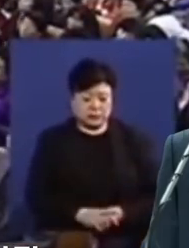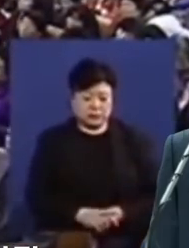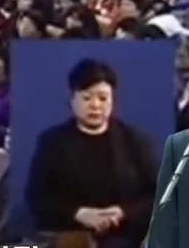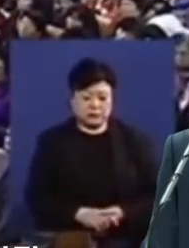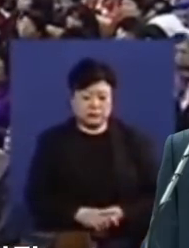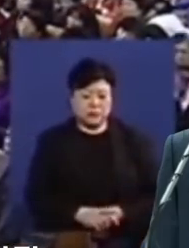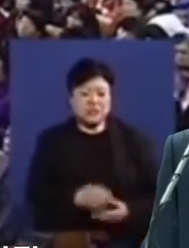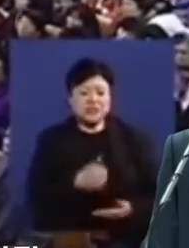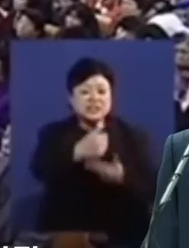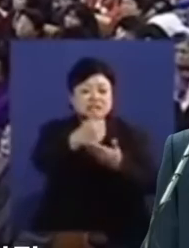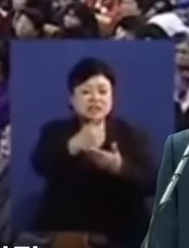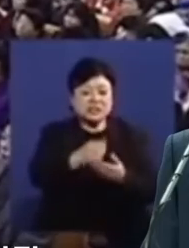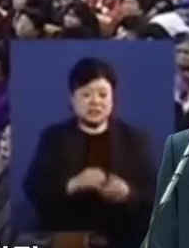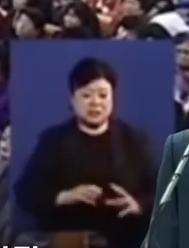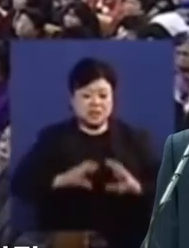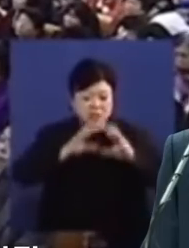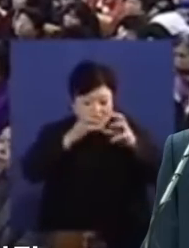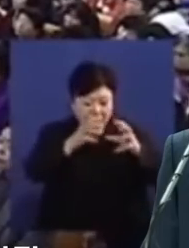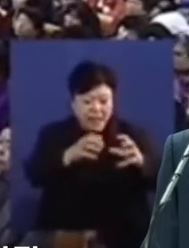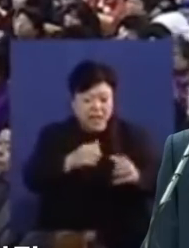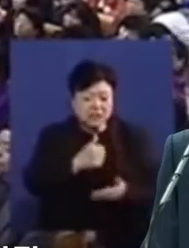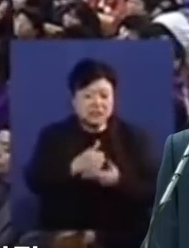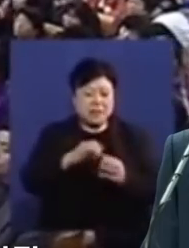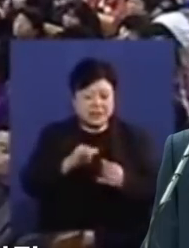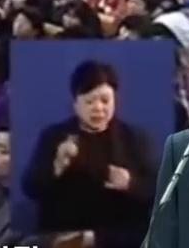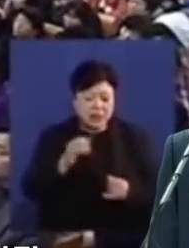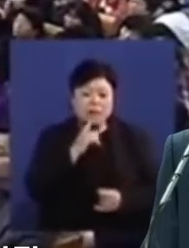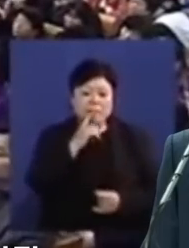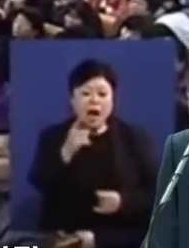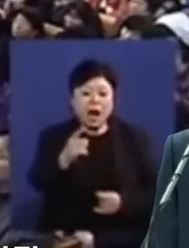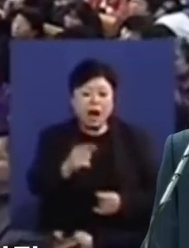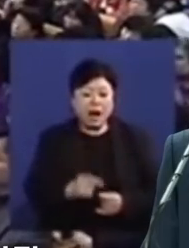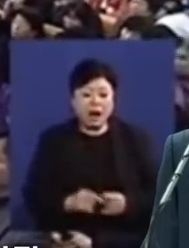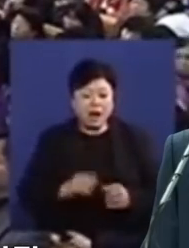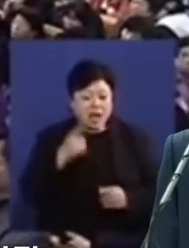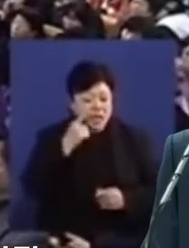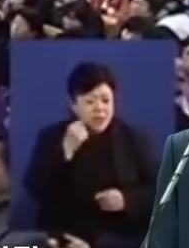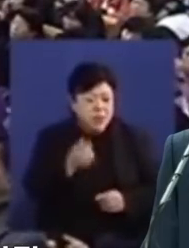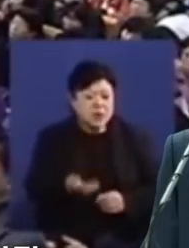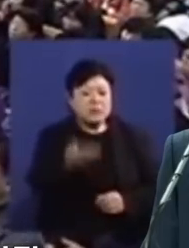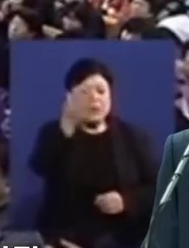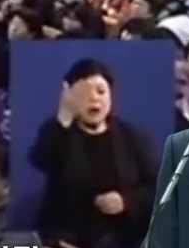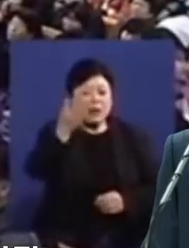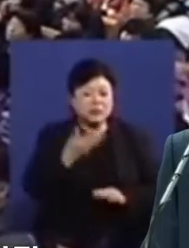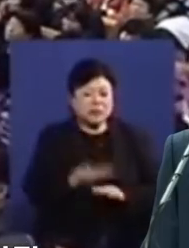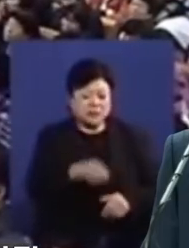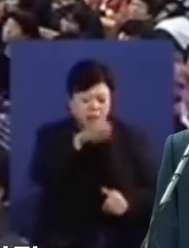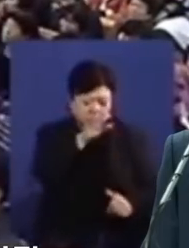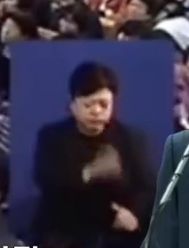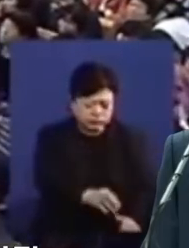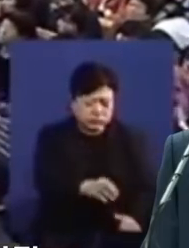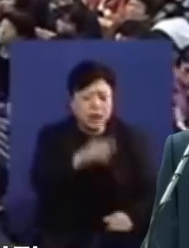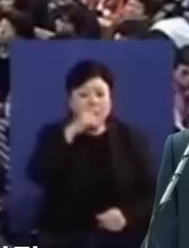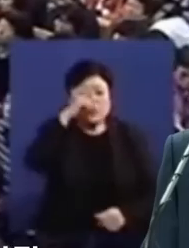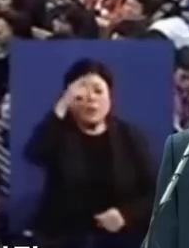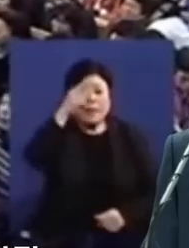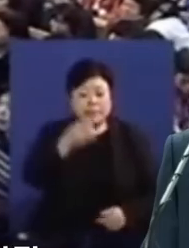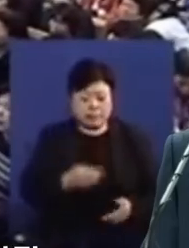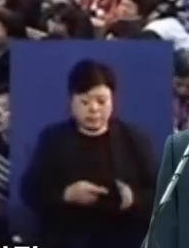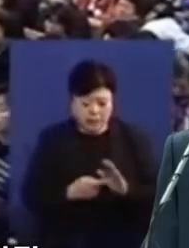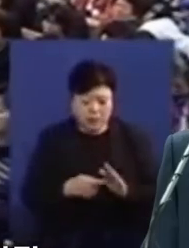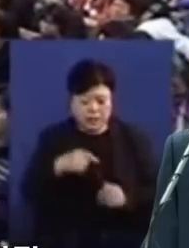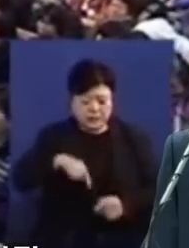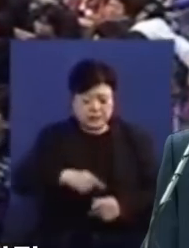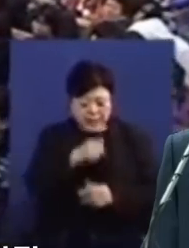신의 백성이라 사상 아래 일본이 종주국이 되고 다른 나라를 속국으로 통치하겠다는 교만의 산물입니다.